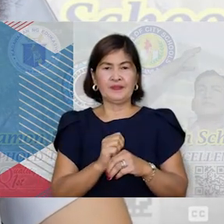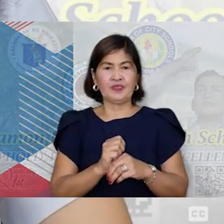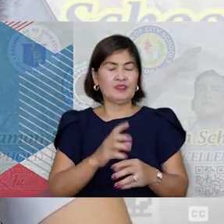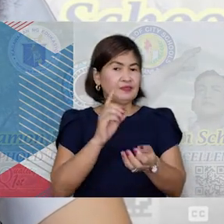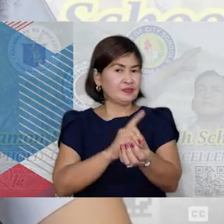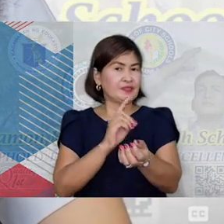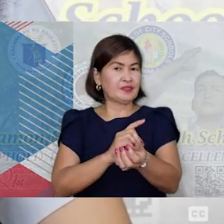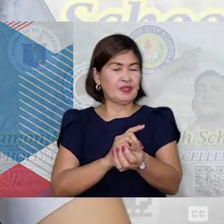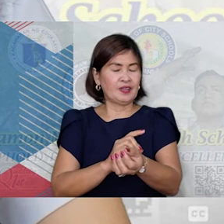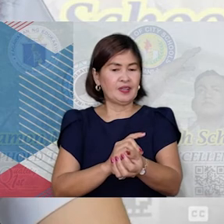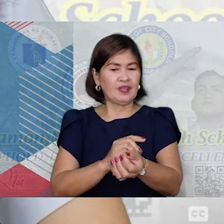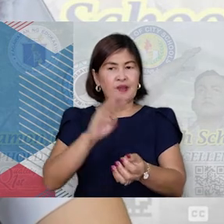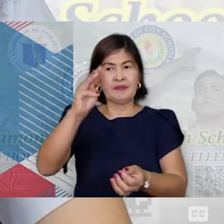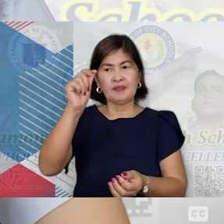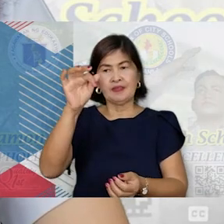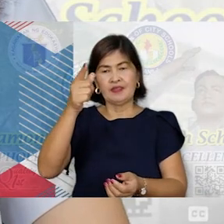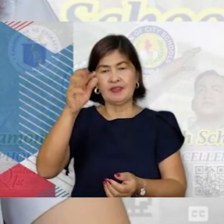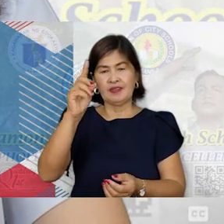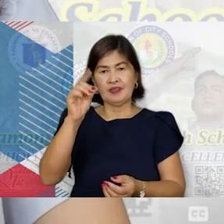Dr. Maria Magdalena M. Lim,